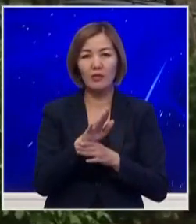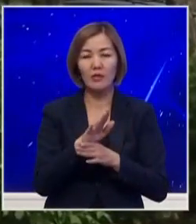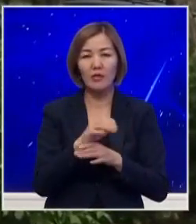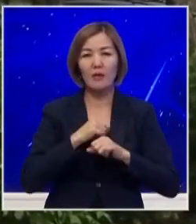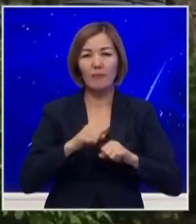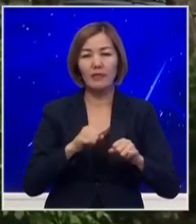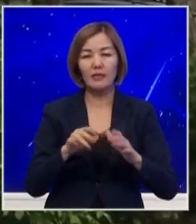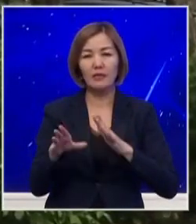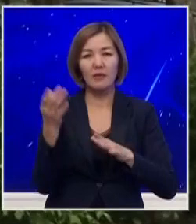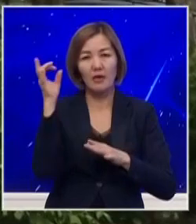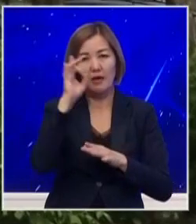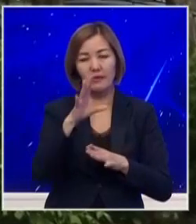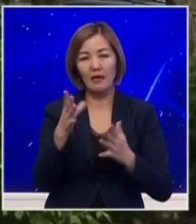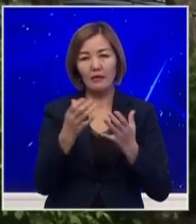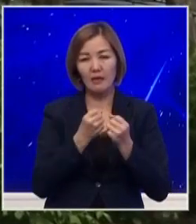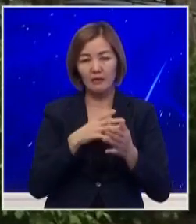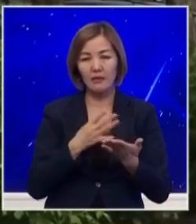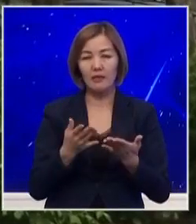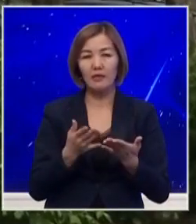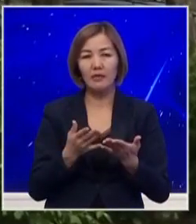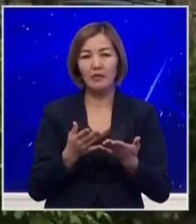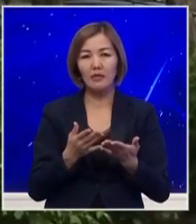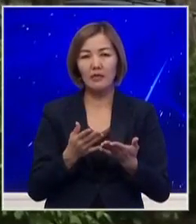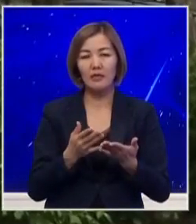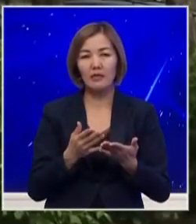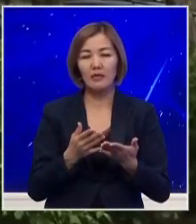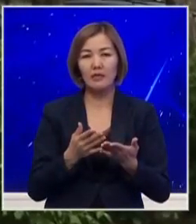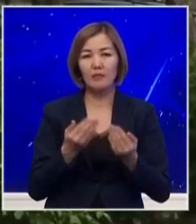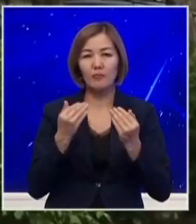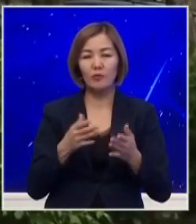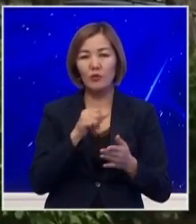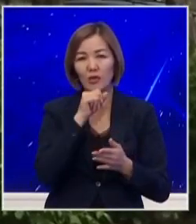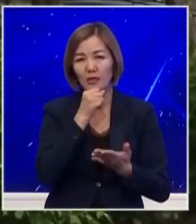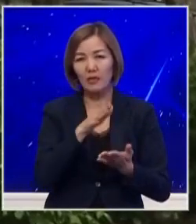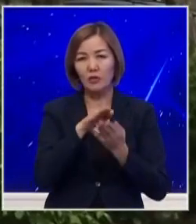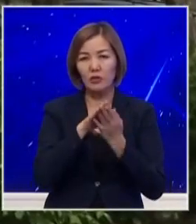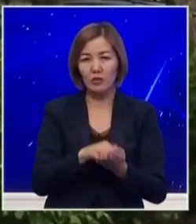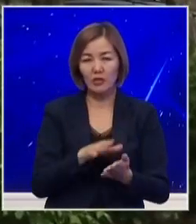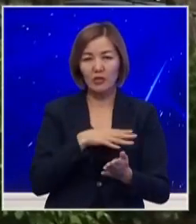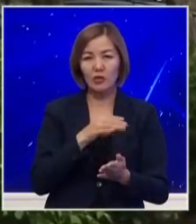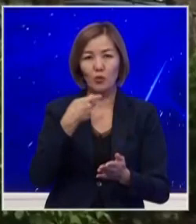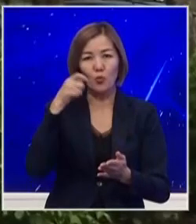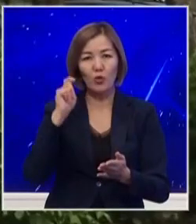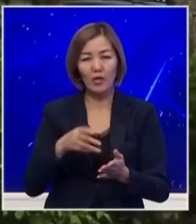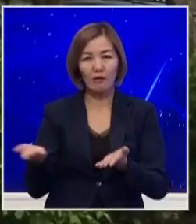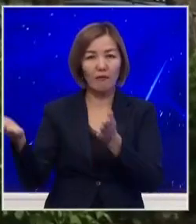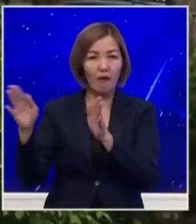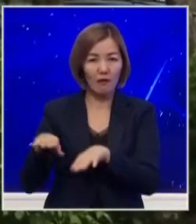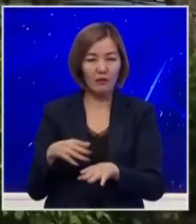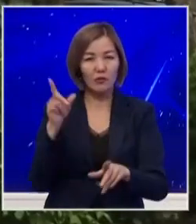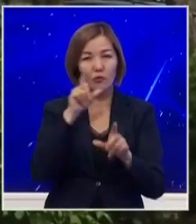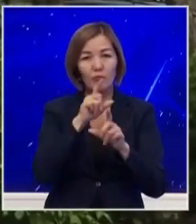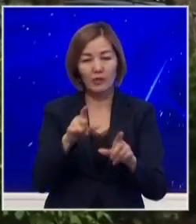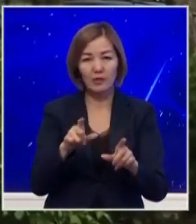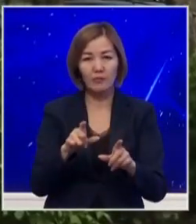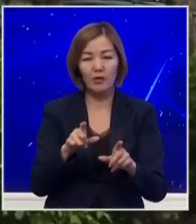берілген. Бүгін осы атамыздың негізі жатқан жері Черняхов ауылында, Украинада. Бұл кісіге сол мектепте